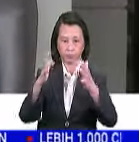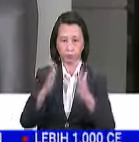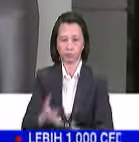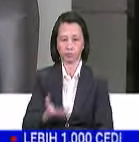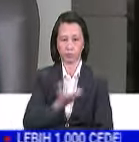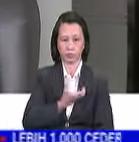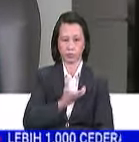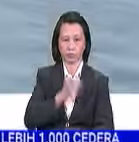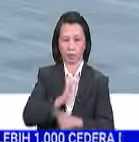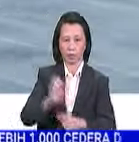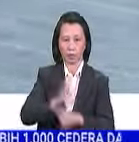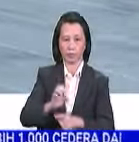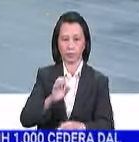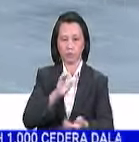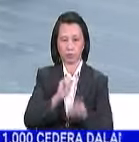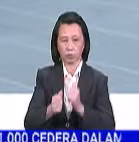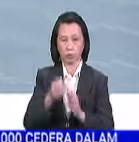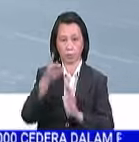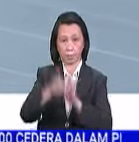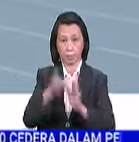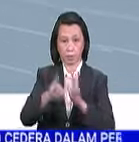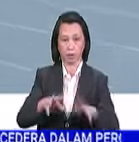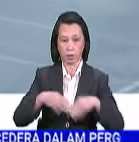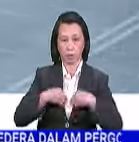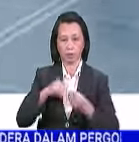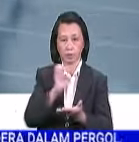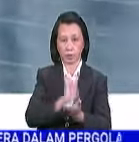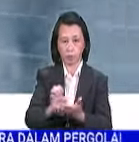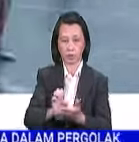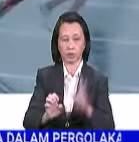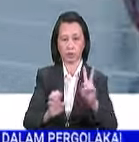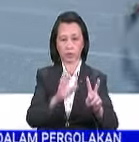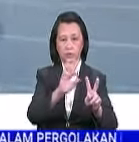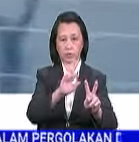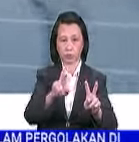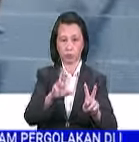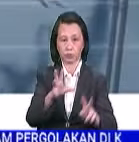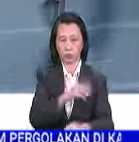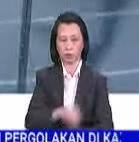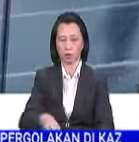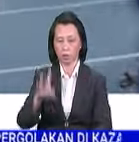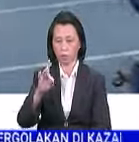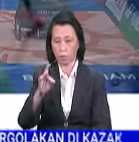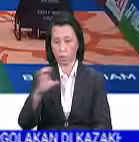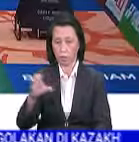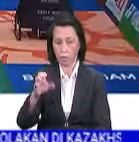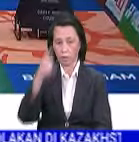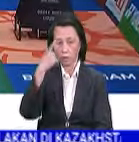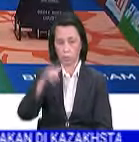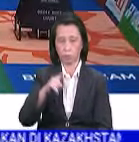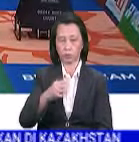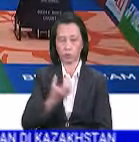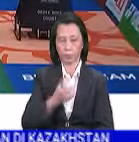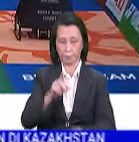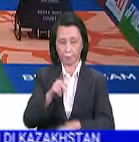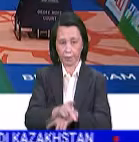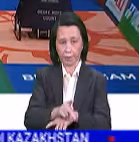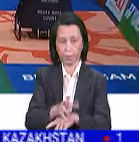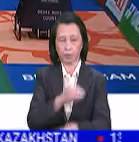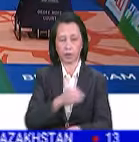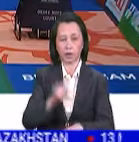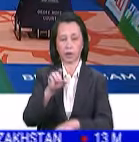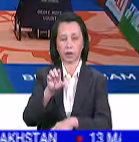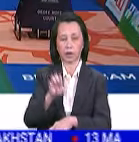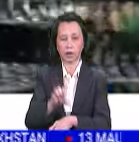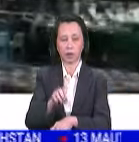emas Sukan C dan Sukan Para ASEAN akan menerima allowance RM2,000 manakala RM800 bagi Perak dan Gangsa. Untuk